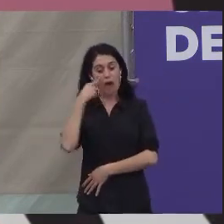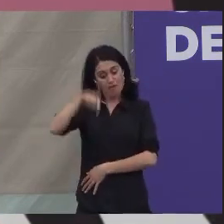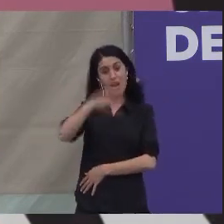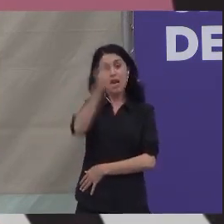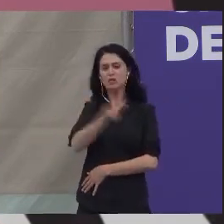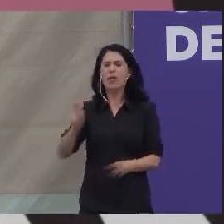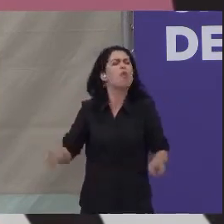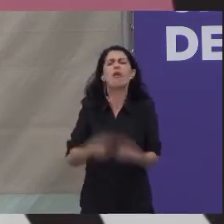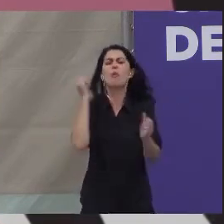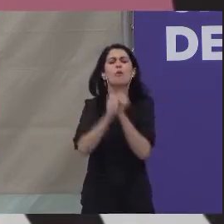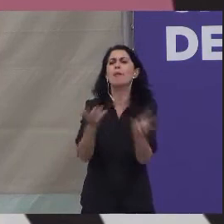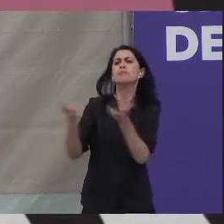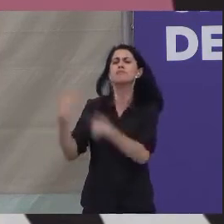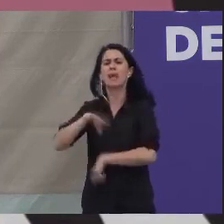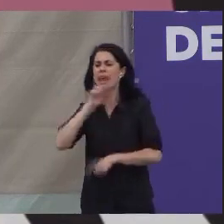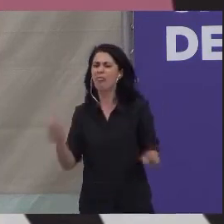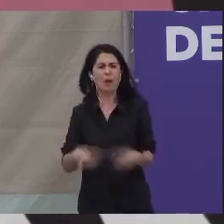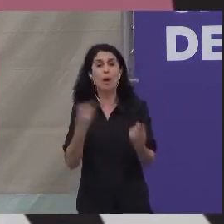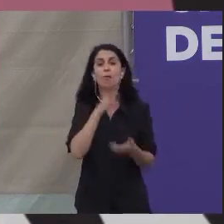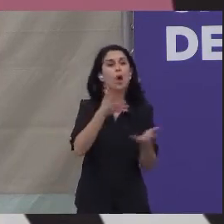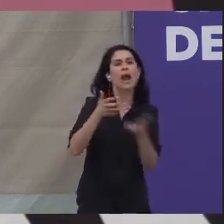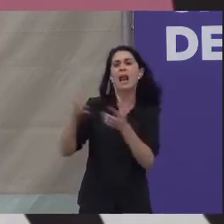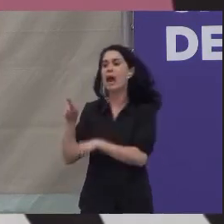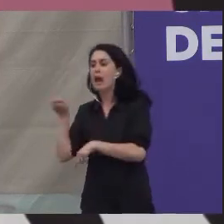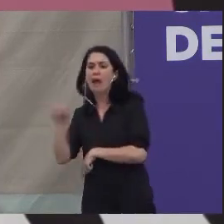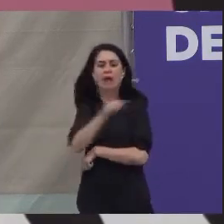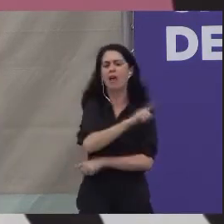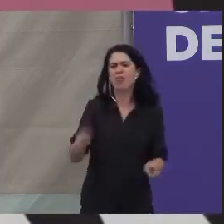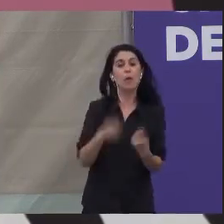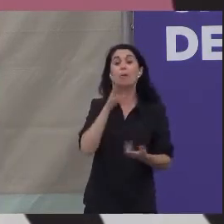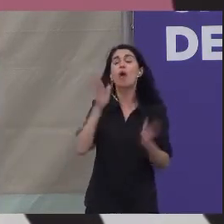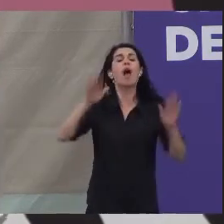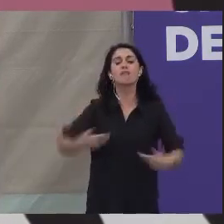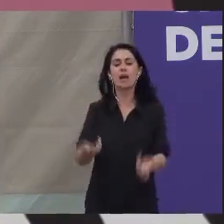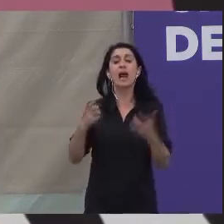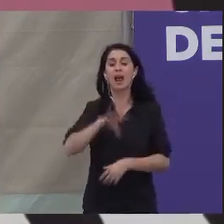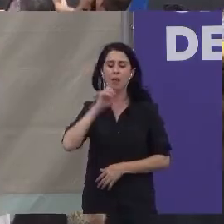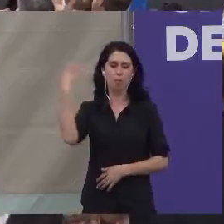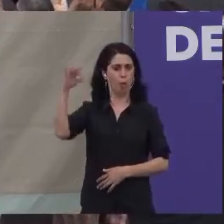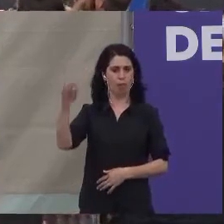siguin el que siguin, perquè guanyi qui guanyi, guanya Podem. Moltes gràcies.